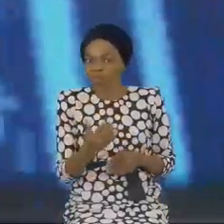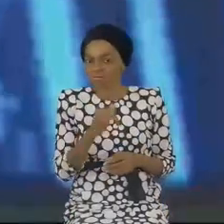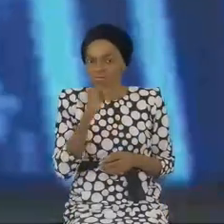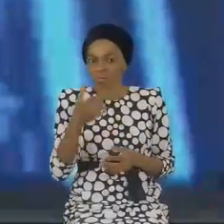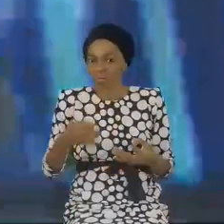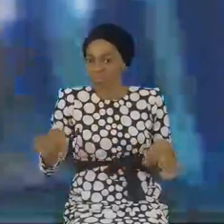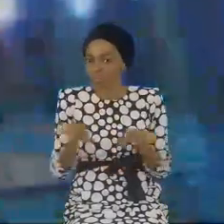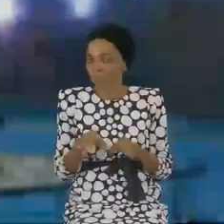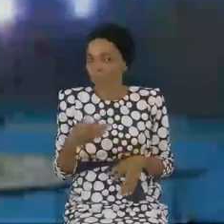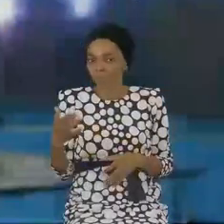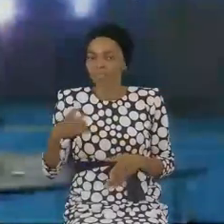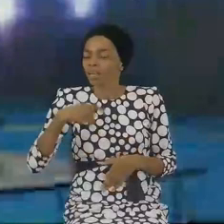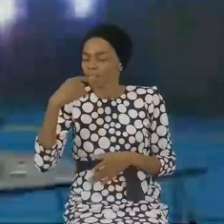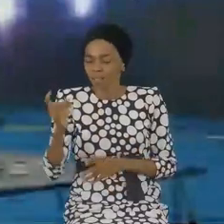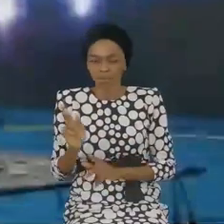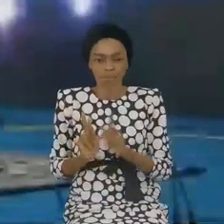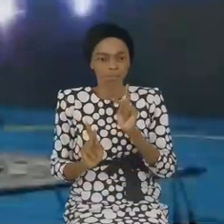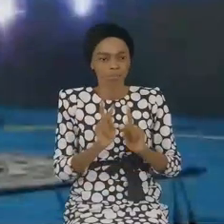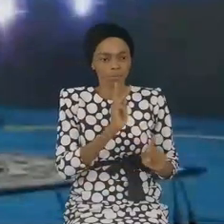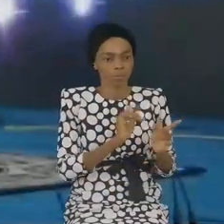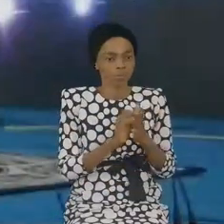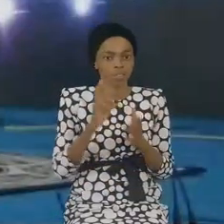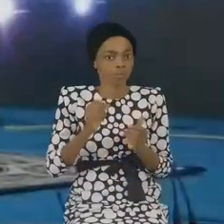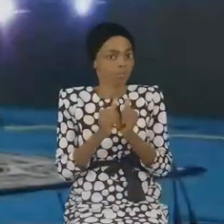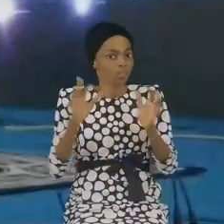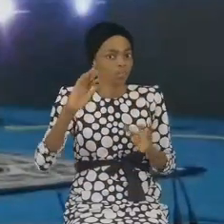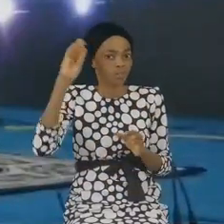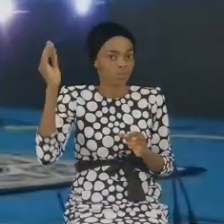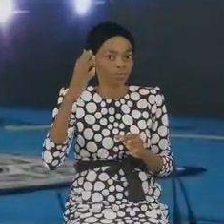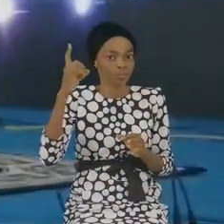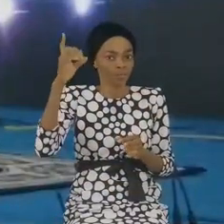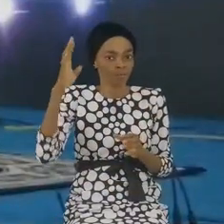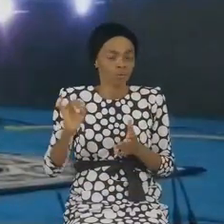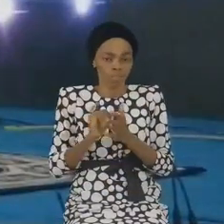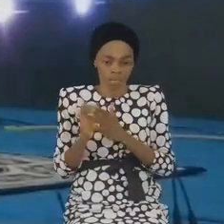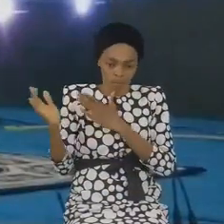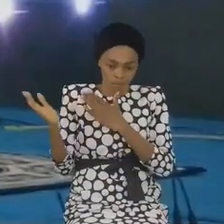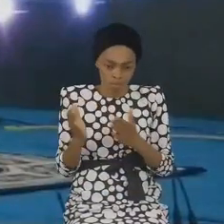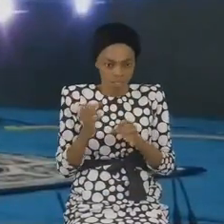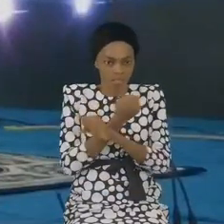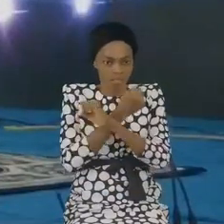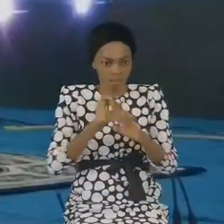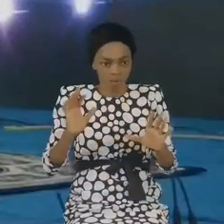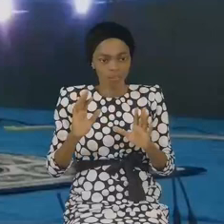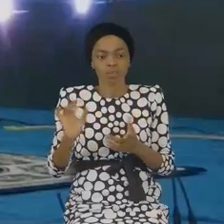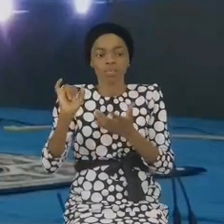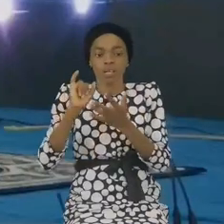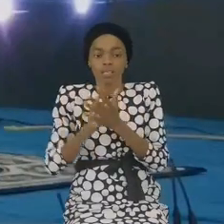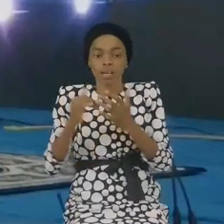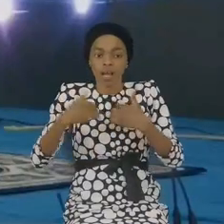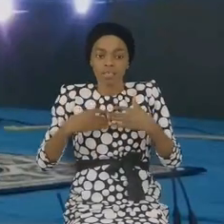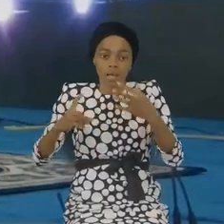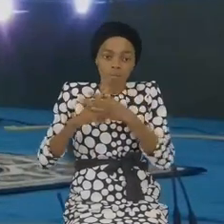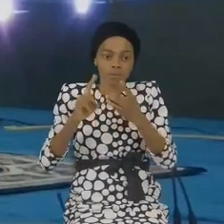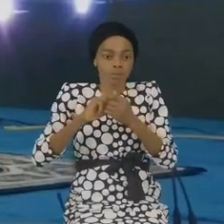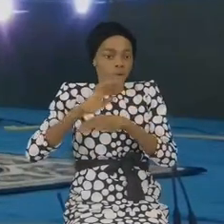essentielles. Parlez-leur de la grâce de Dieu, source de salut, qui a été manifestée à tous les hommes. Verset